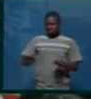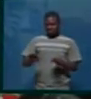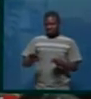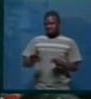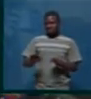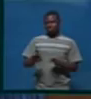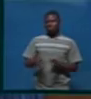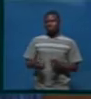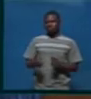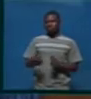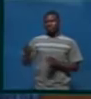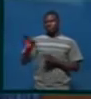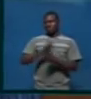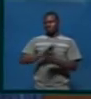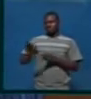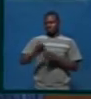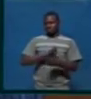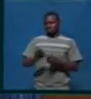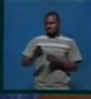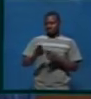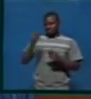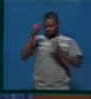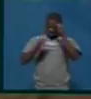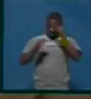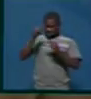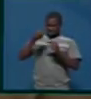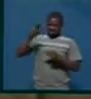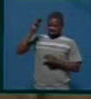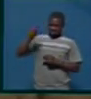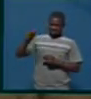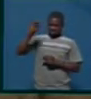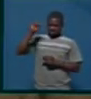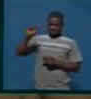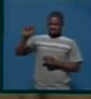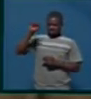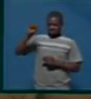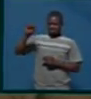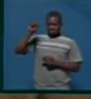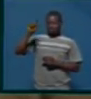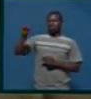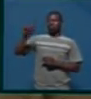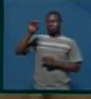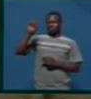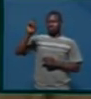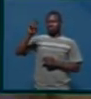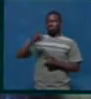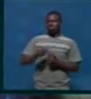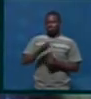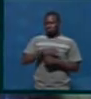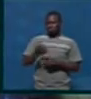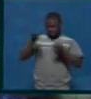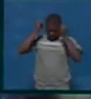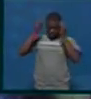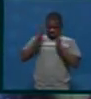la formation à un niveau master et sans doute doctorat des enseignants et rapidement